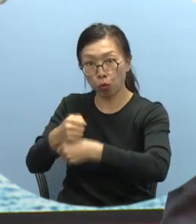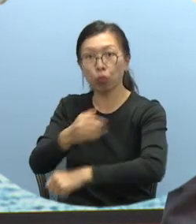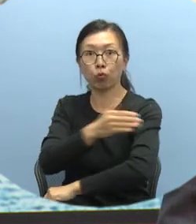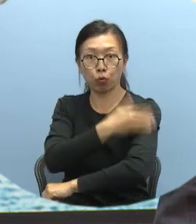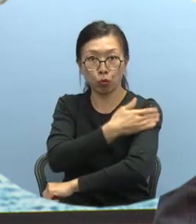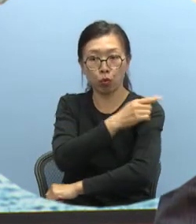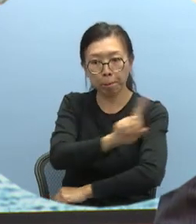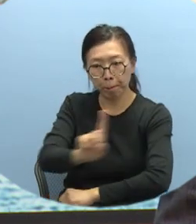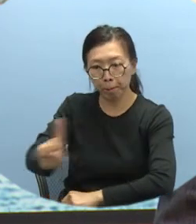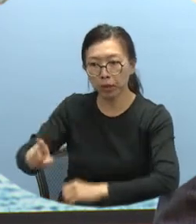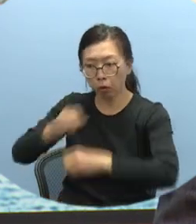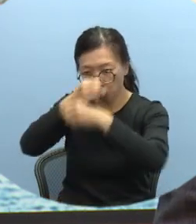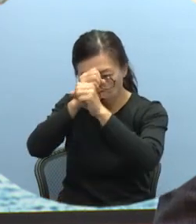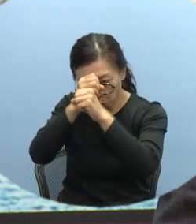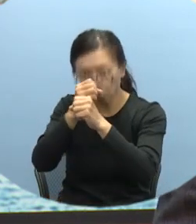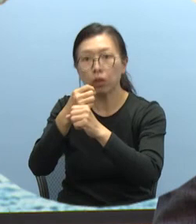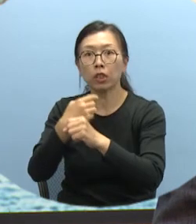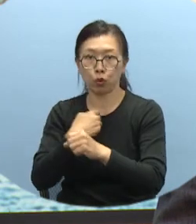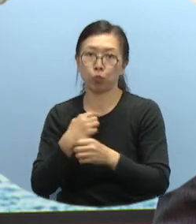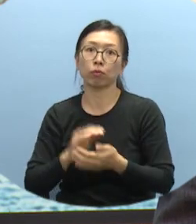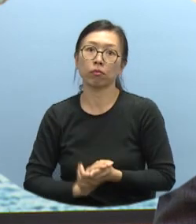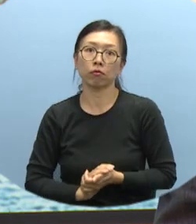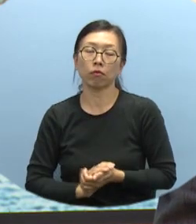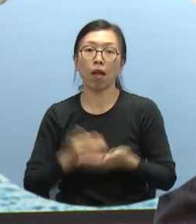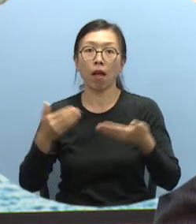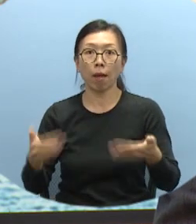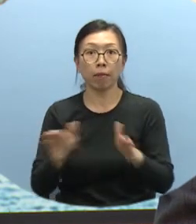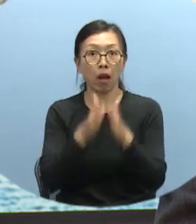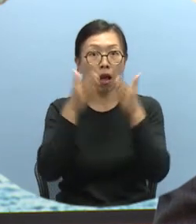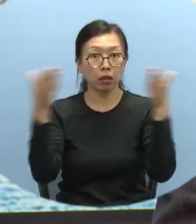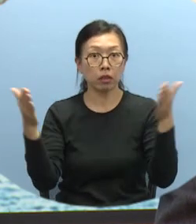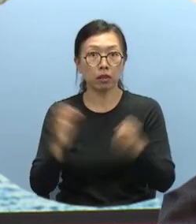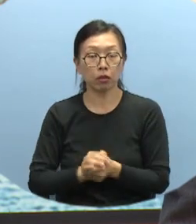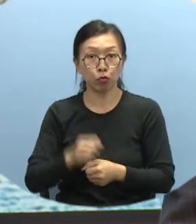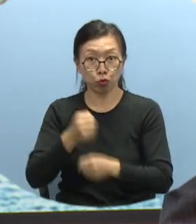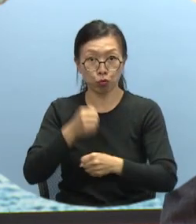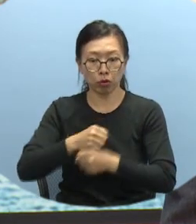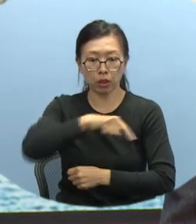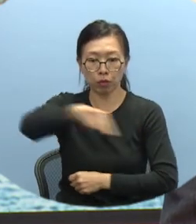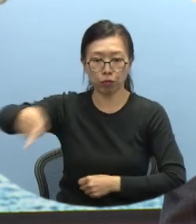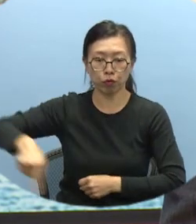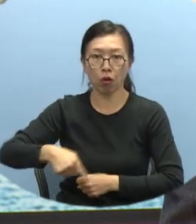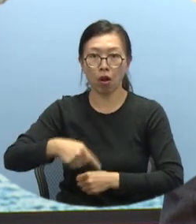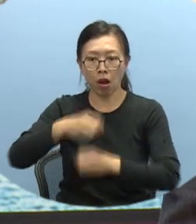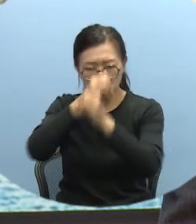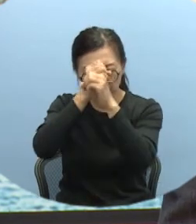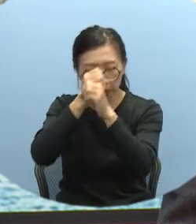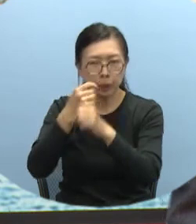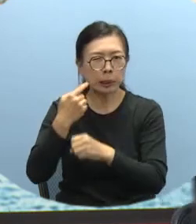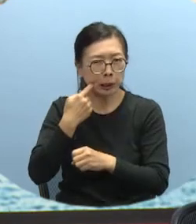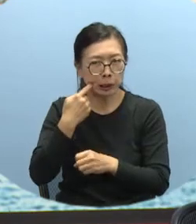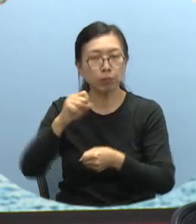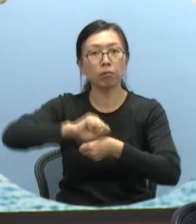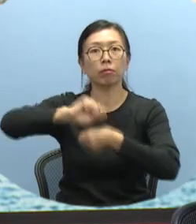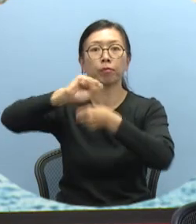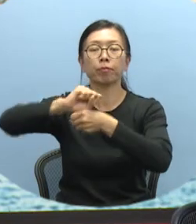的人士進行檢測。由今日開始，我們會降低工作場所的檢測門檻。如果某